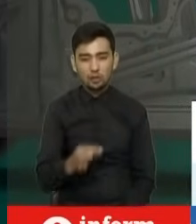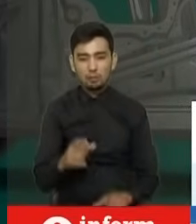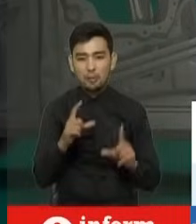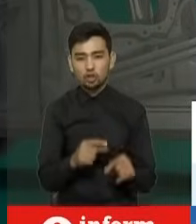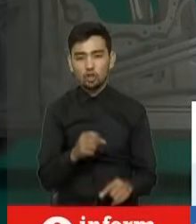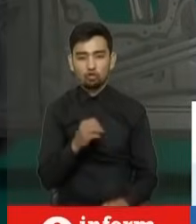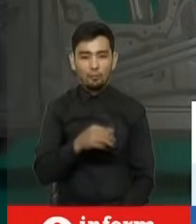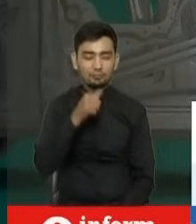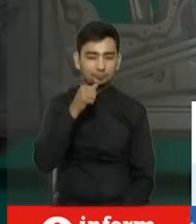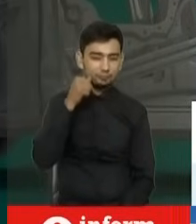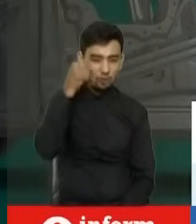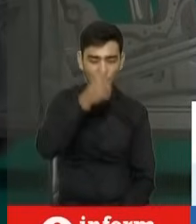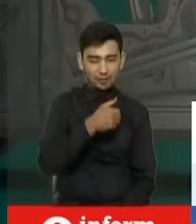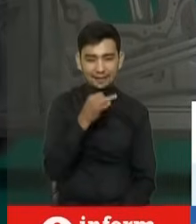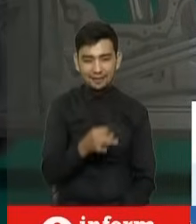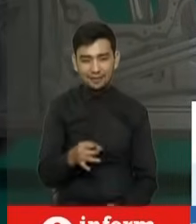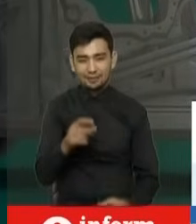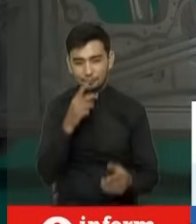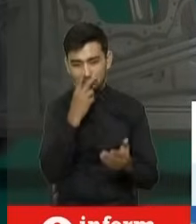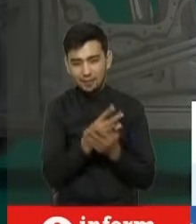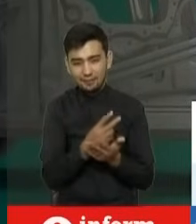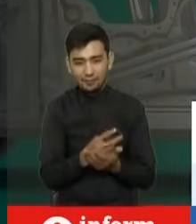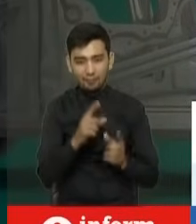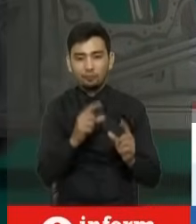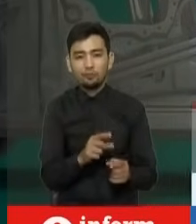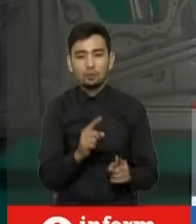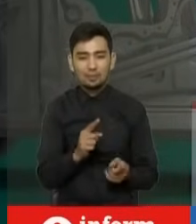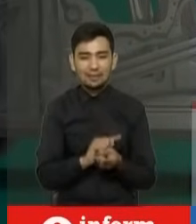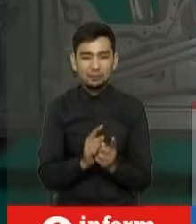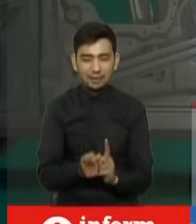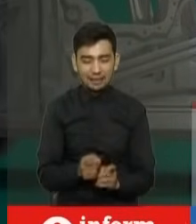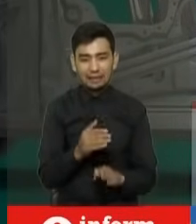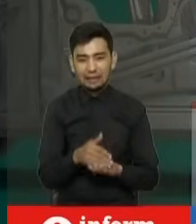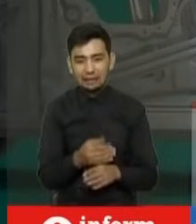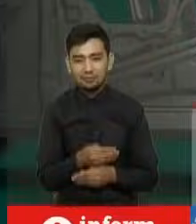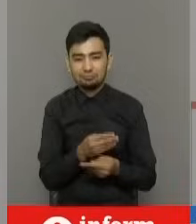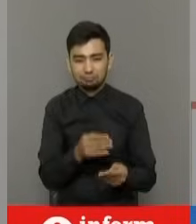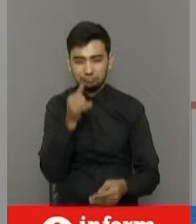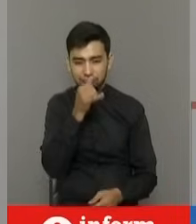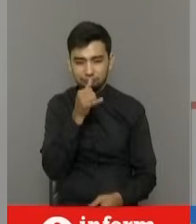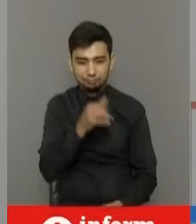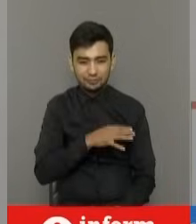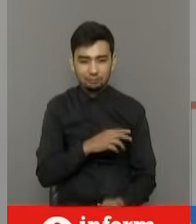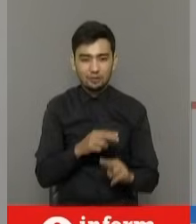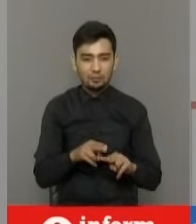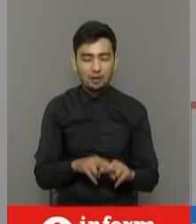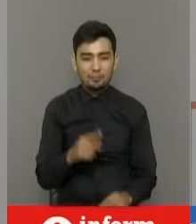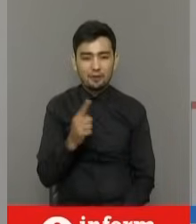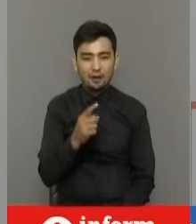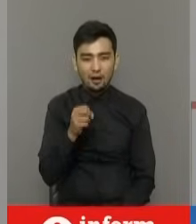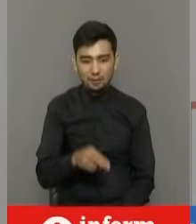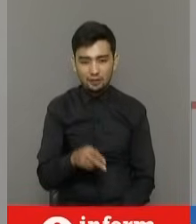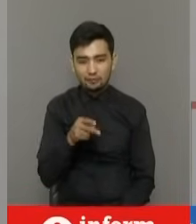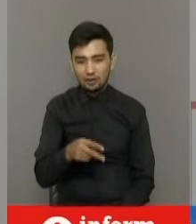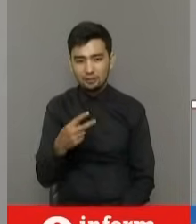чем годом ранее. Разница такая возникла из-за изменения условий выдачи кредитов, говорят в союзе. 1 апреля 2024